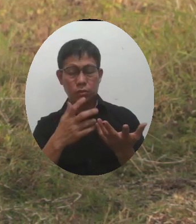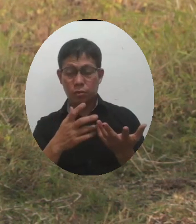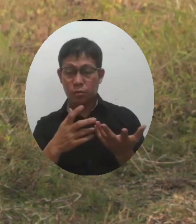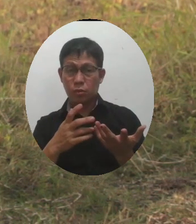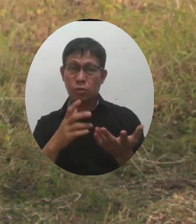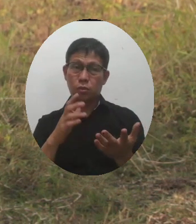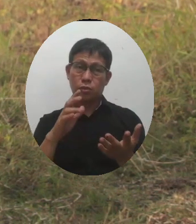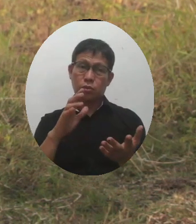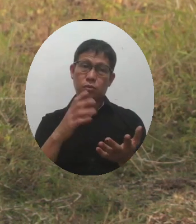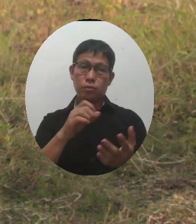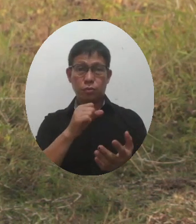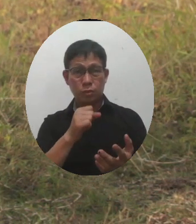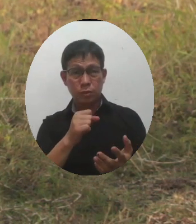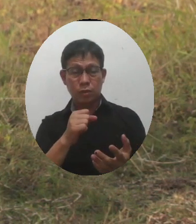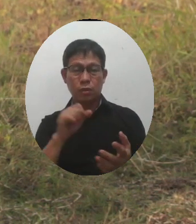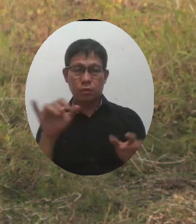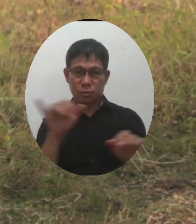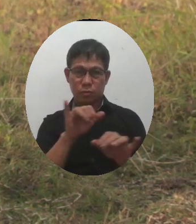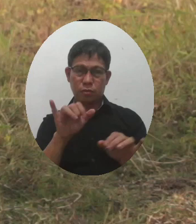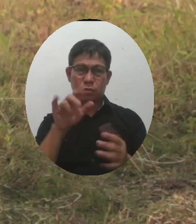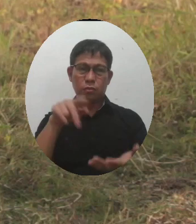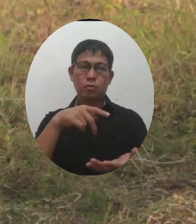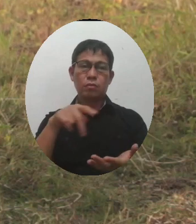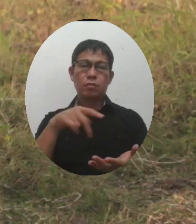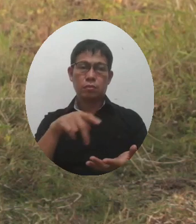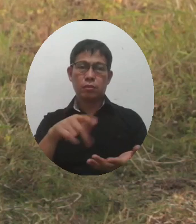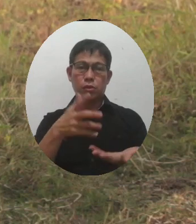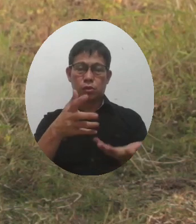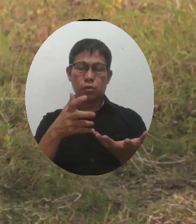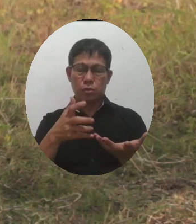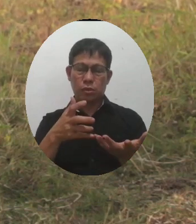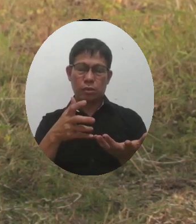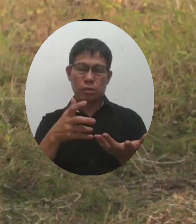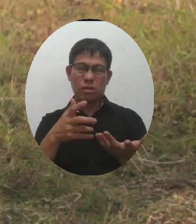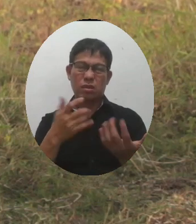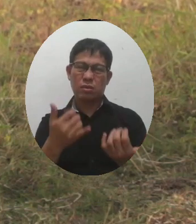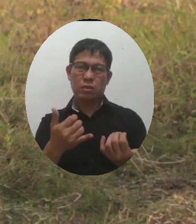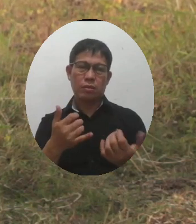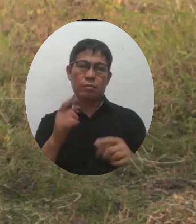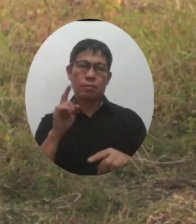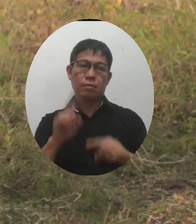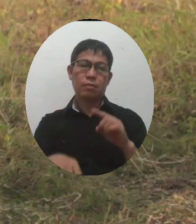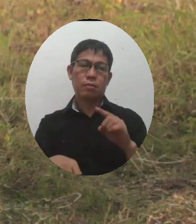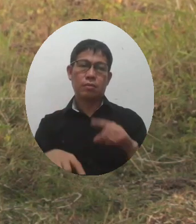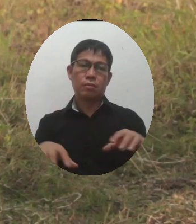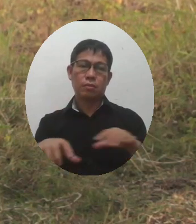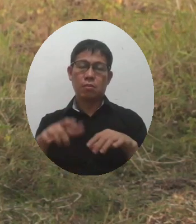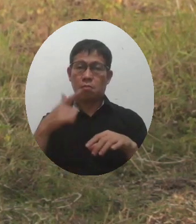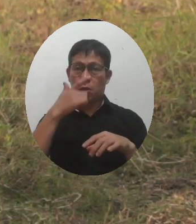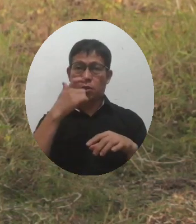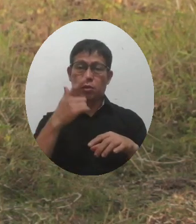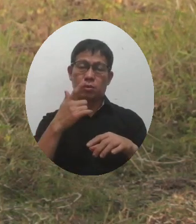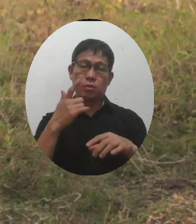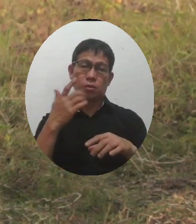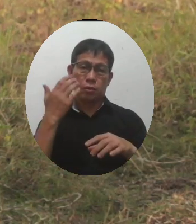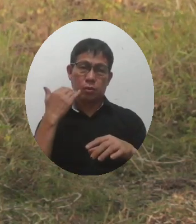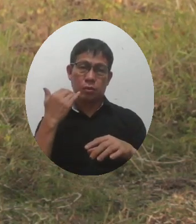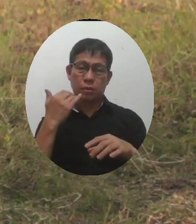sumayaw. Yun po talagang hindi niya magawa. Dahil po sa kakulangan po niya sa